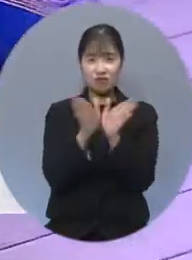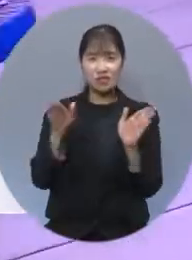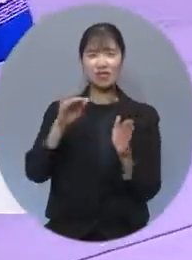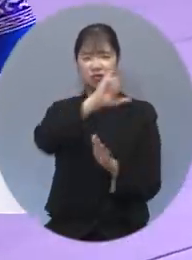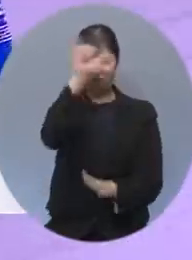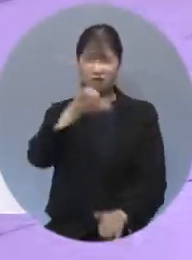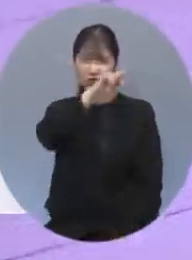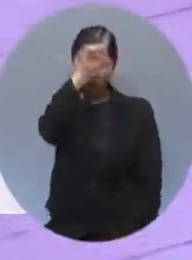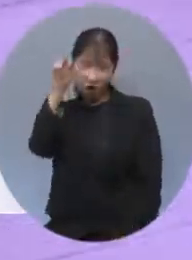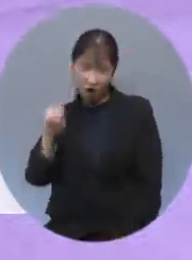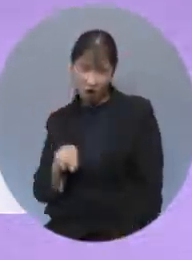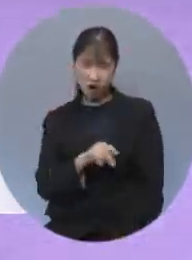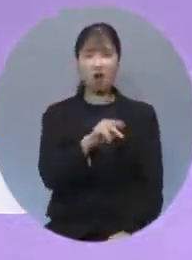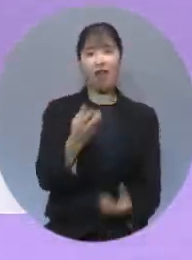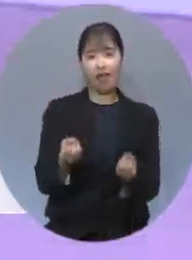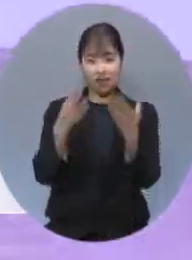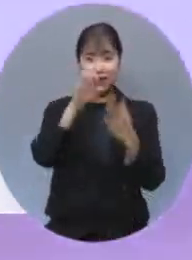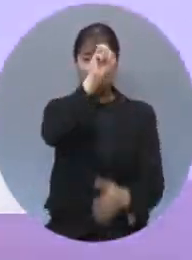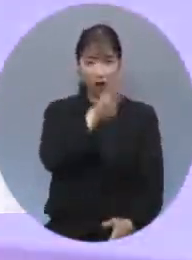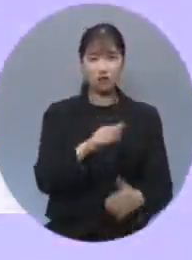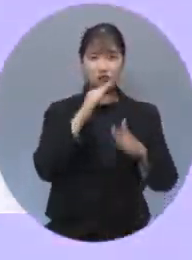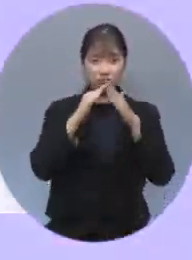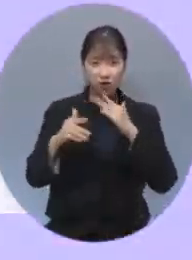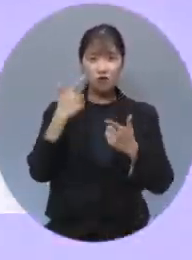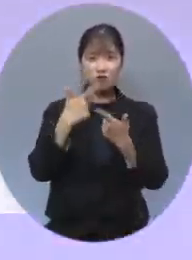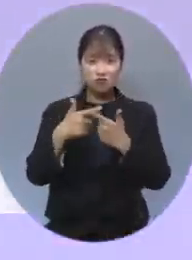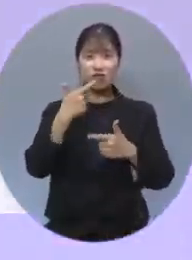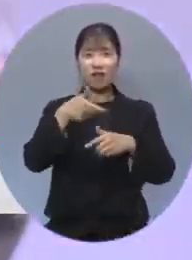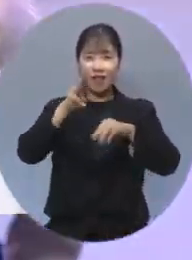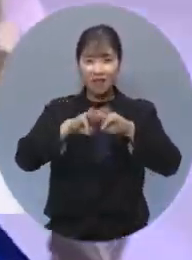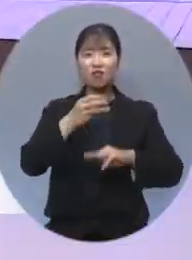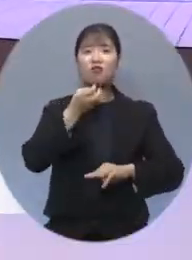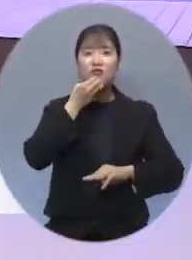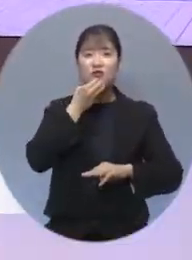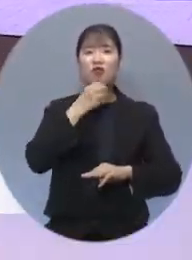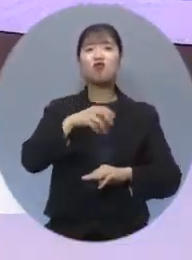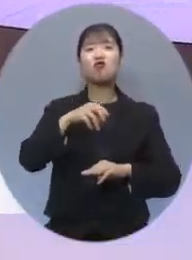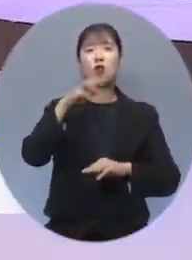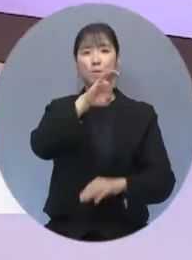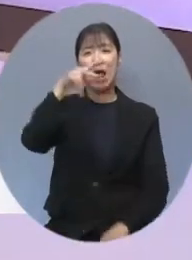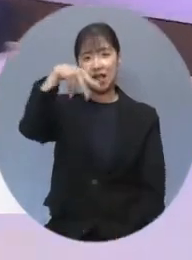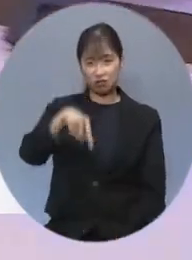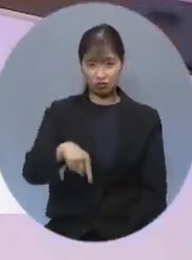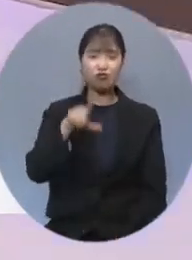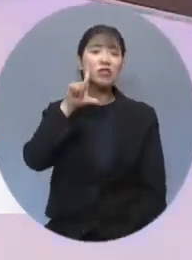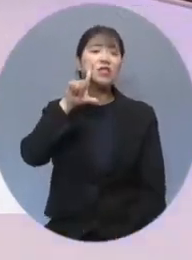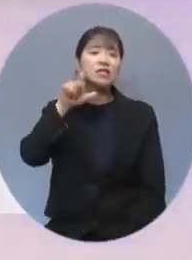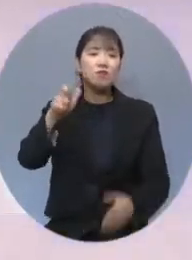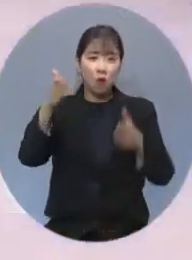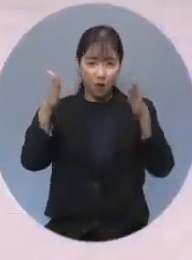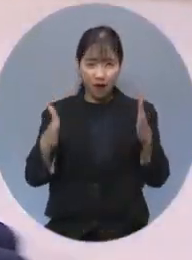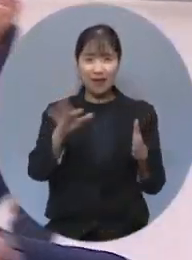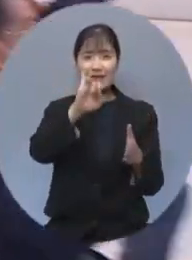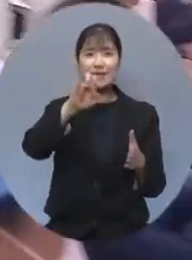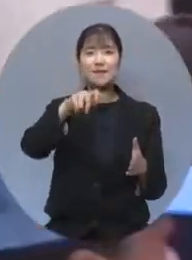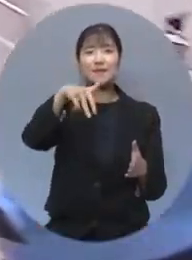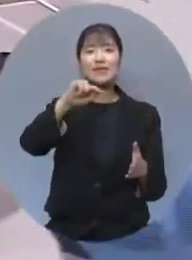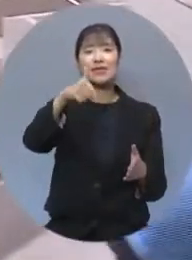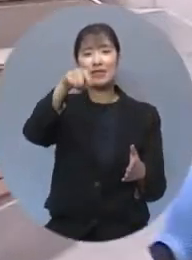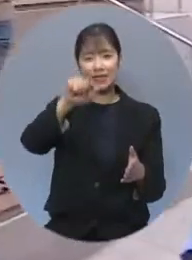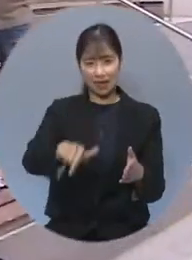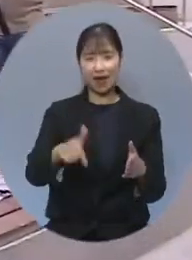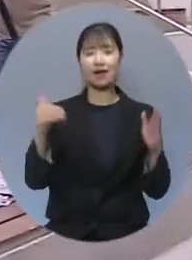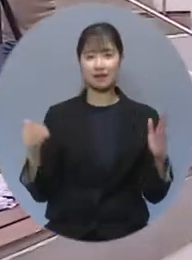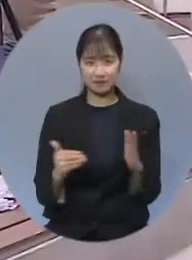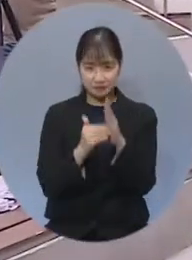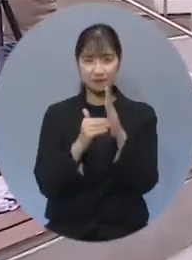광주, 전주, 부산, 대전, 서울, 파주를 거쳐 15일간의 행진을 인진각에서 마무리했습니다.